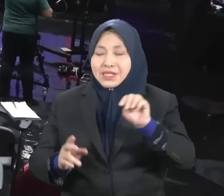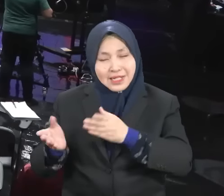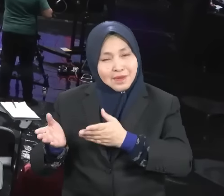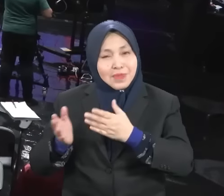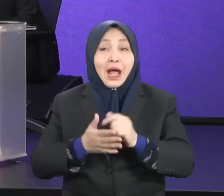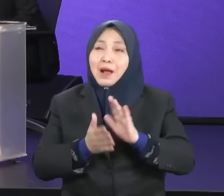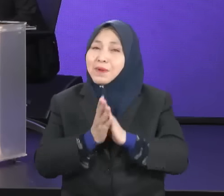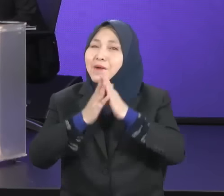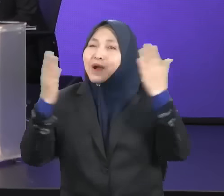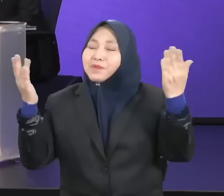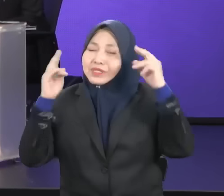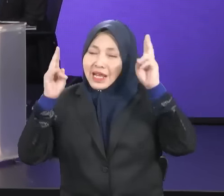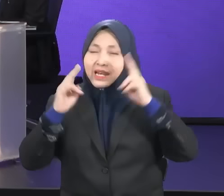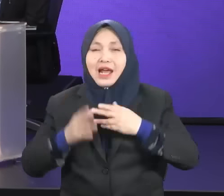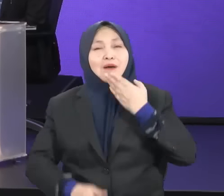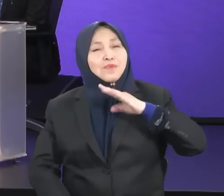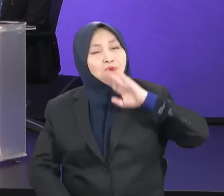Alhamdulillah